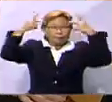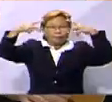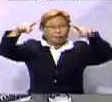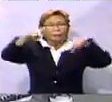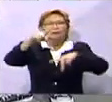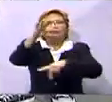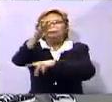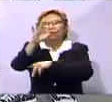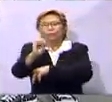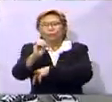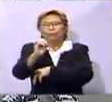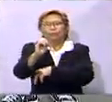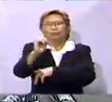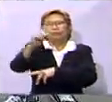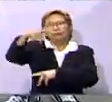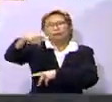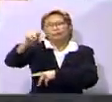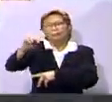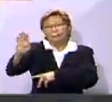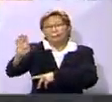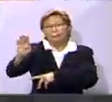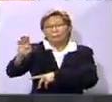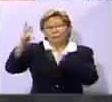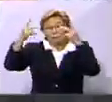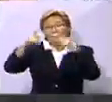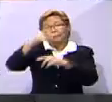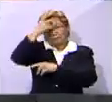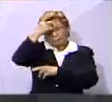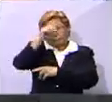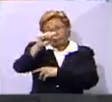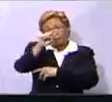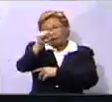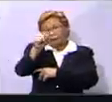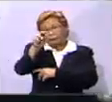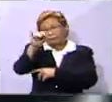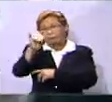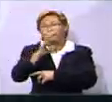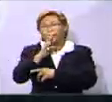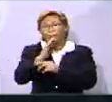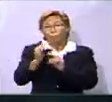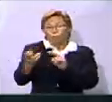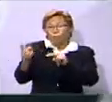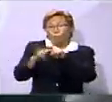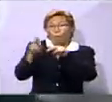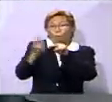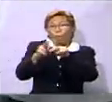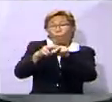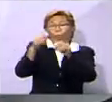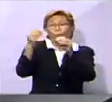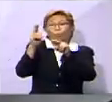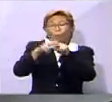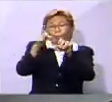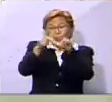Ketua Pegawai Eksekutif Kumpulan Prasarana Malaysia Berhad, Datuk Seri Azmi Abdul Aziz, peningkatan jumlah penumpang ini